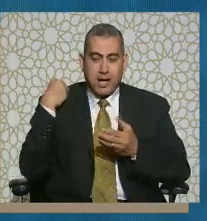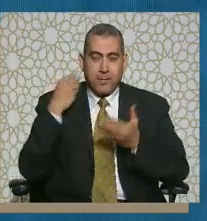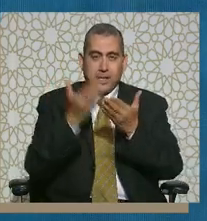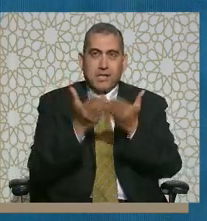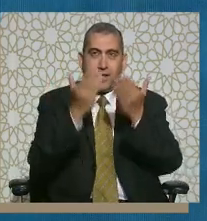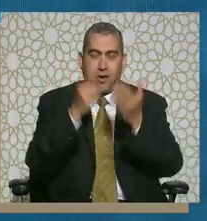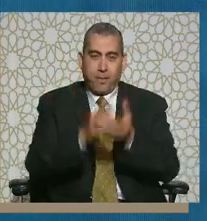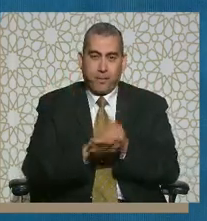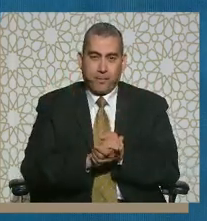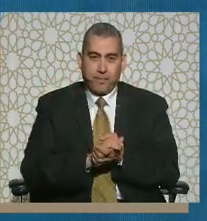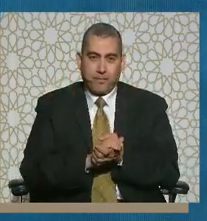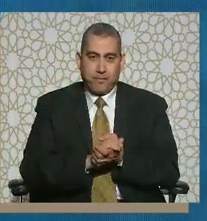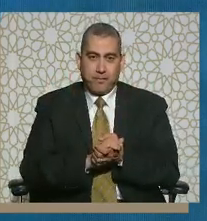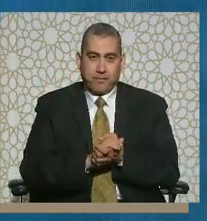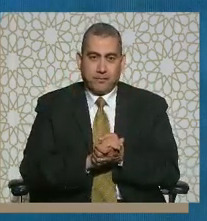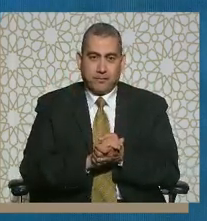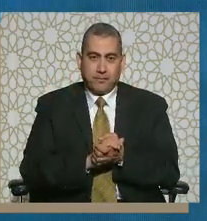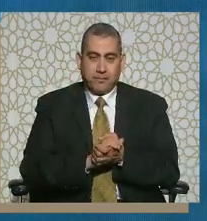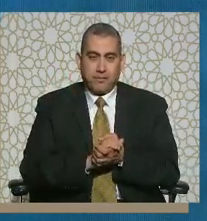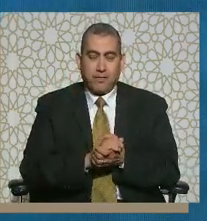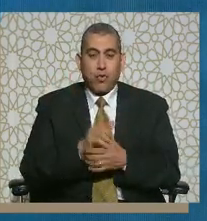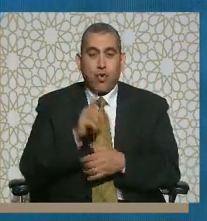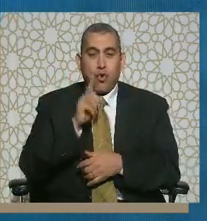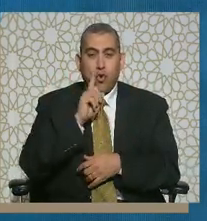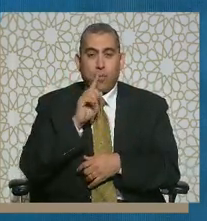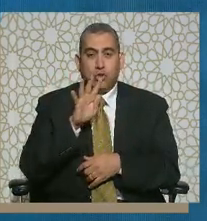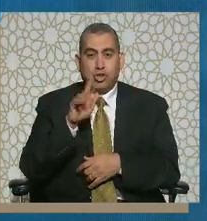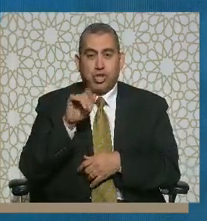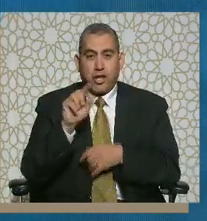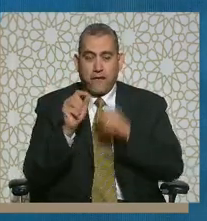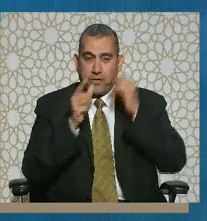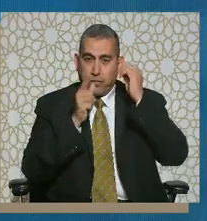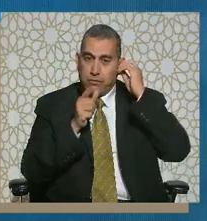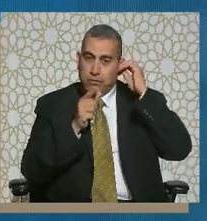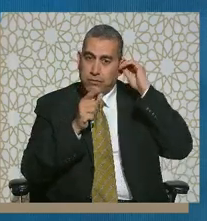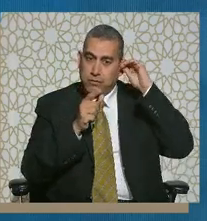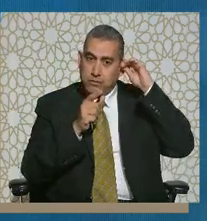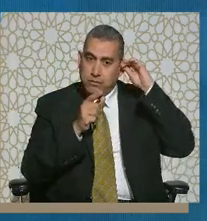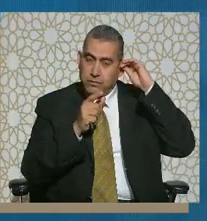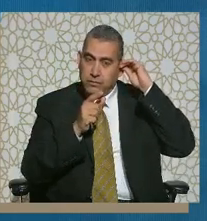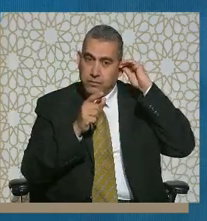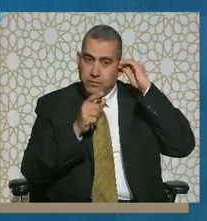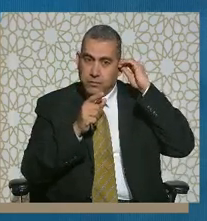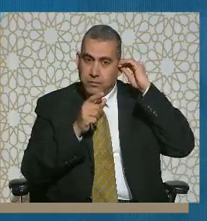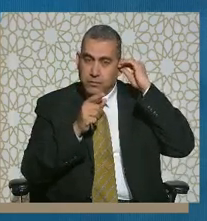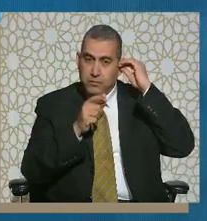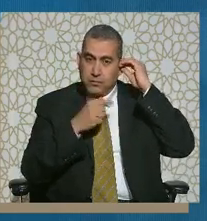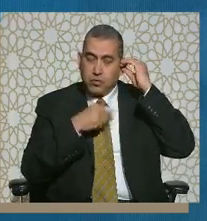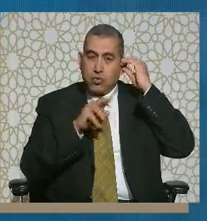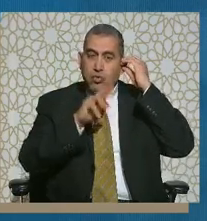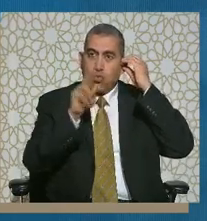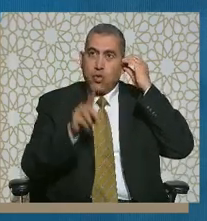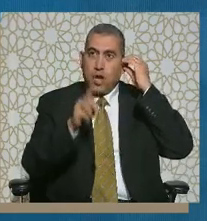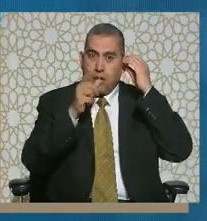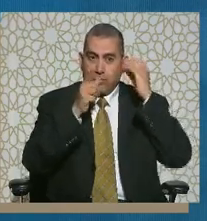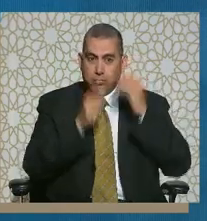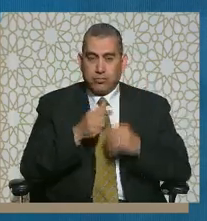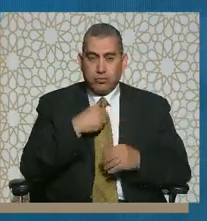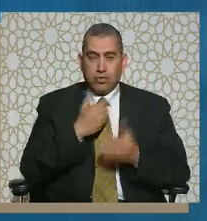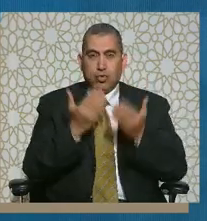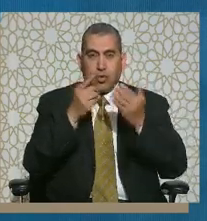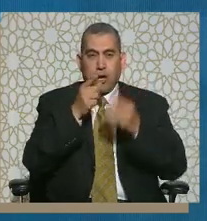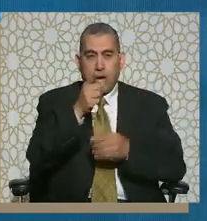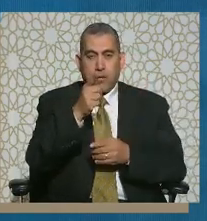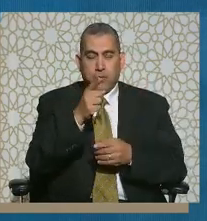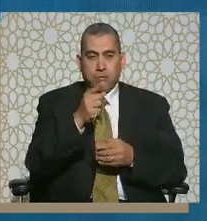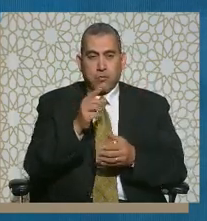رب. يبارك لك يا دكتور. حاجة مشريف، حاجة مشريف، انا يعني اسال الله سبحانه وتعالى ان يعني يديم عليكي